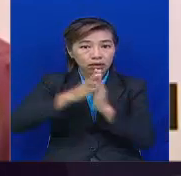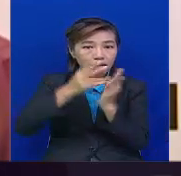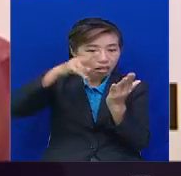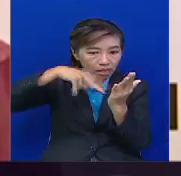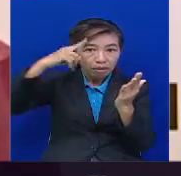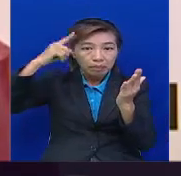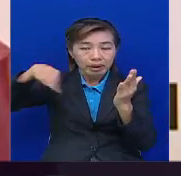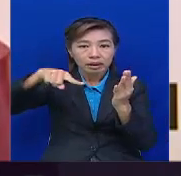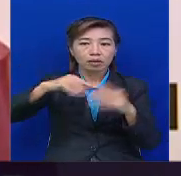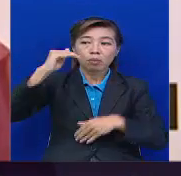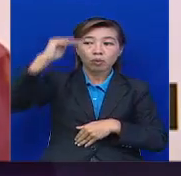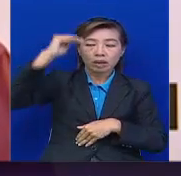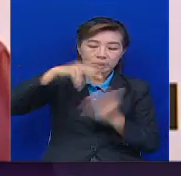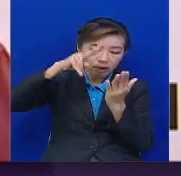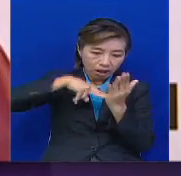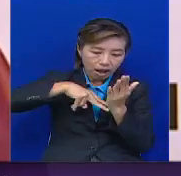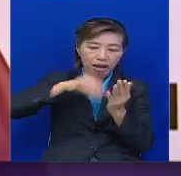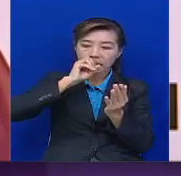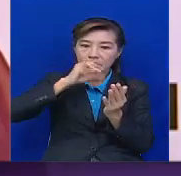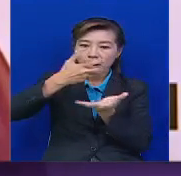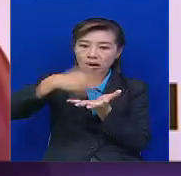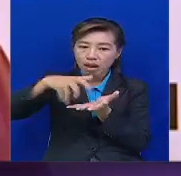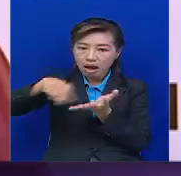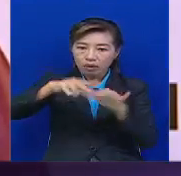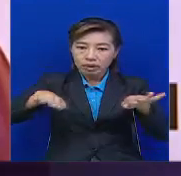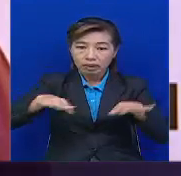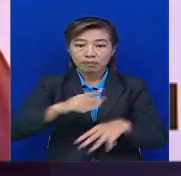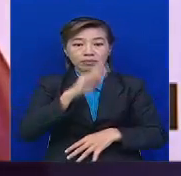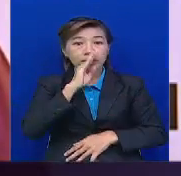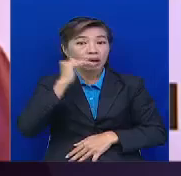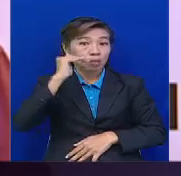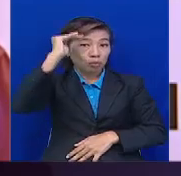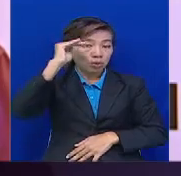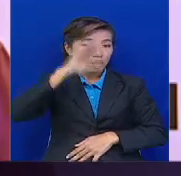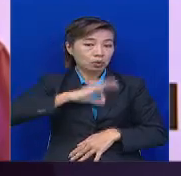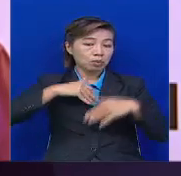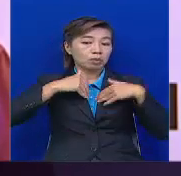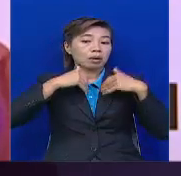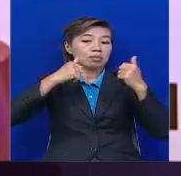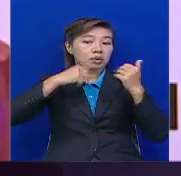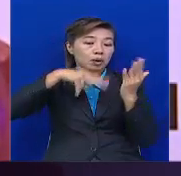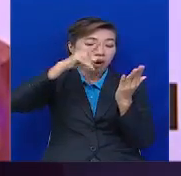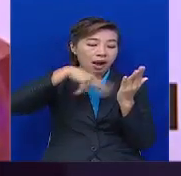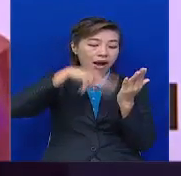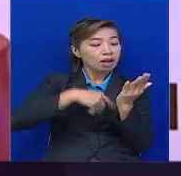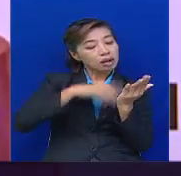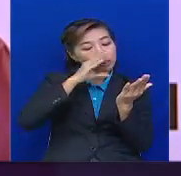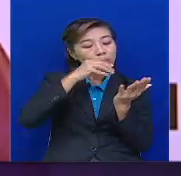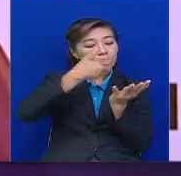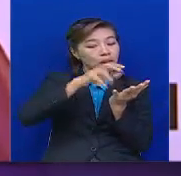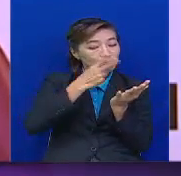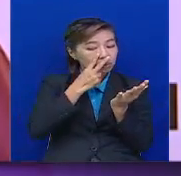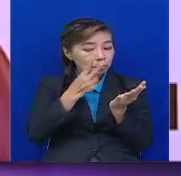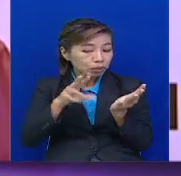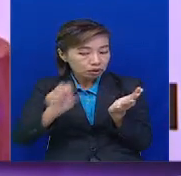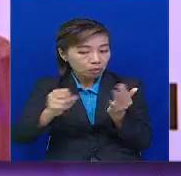ให้ฟังฉะนั้นตัวเนื้อหาแล้วเนี่ยพี่ว่าถ้าผู้ใหญ่มีความสุขที่จะอ่านก็ให้อ่านแล้วดูปฏิกิริยาตอบกลับของเด็กว่า